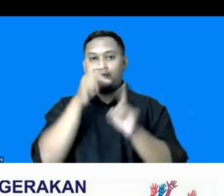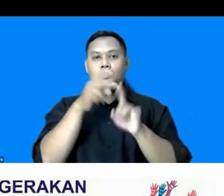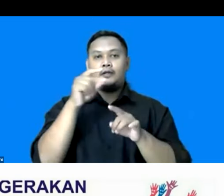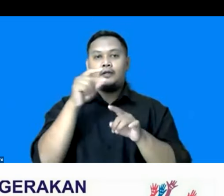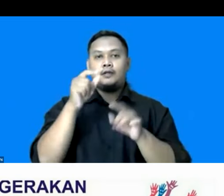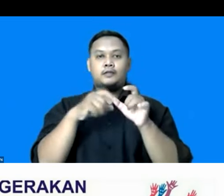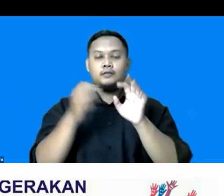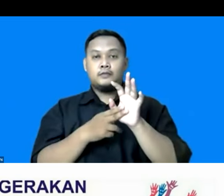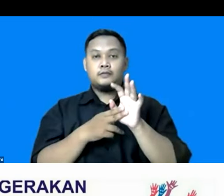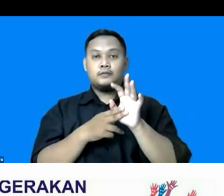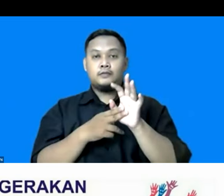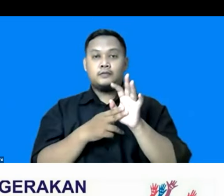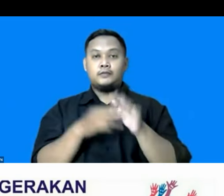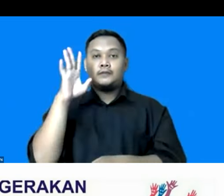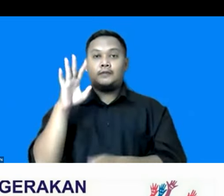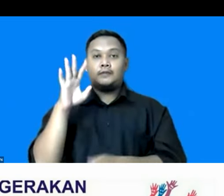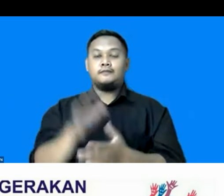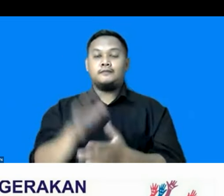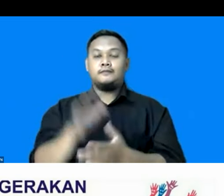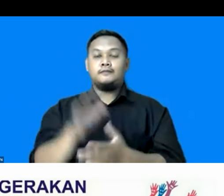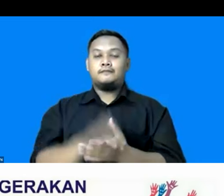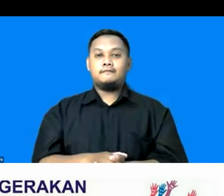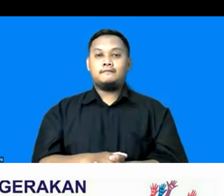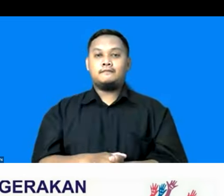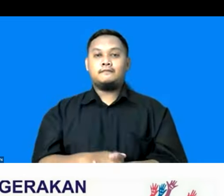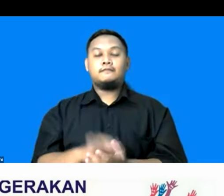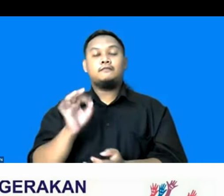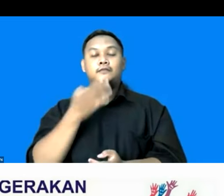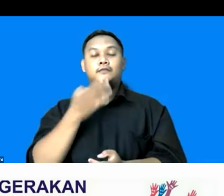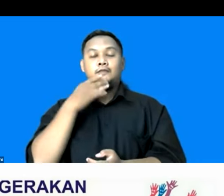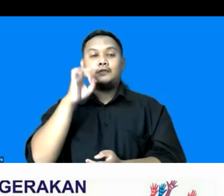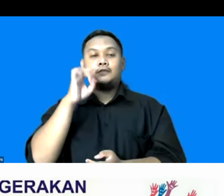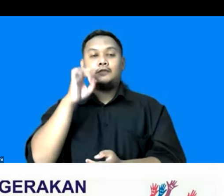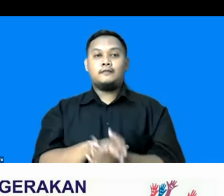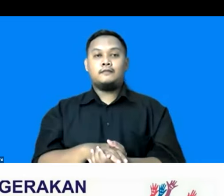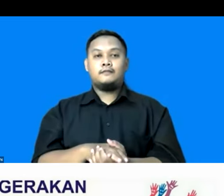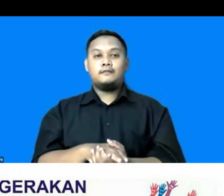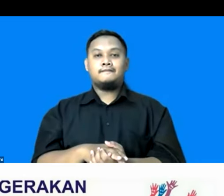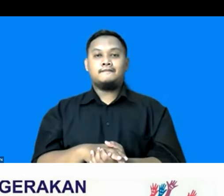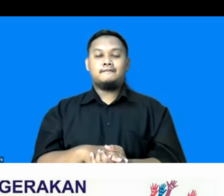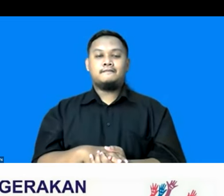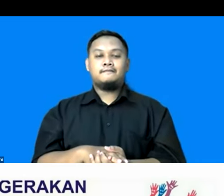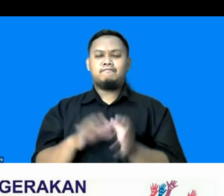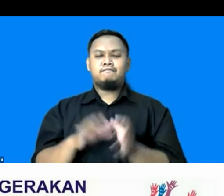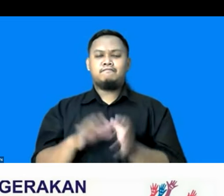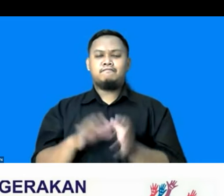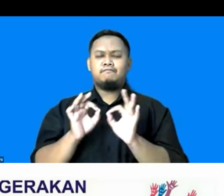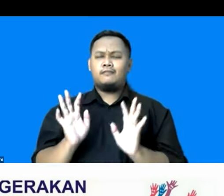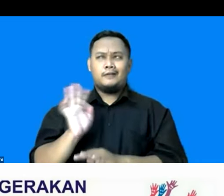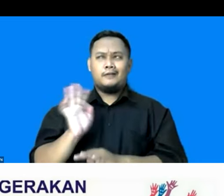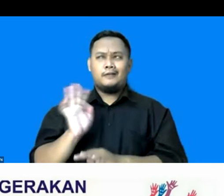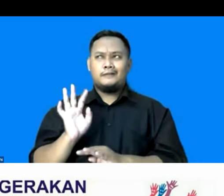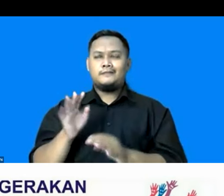Pak Herson. Siang Bu. Ya, apa kabar Pak? Saya izin untuk memperkenalkan Bapak ya.